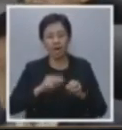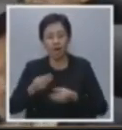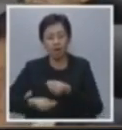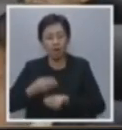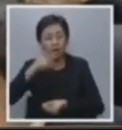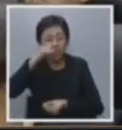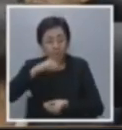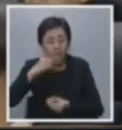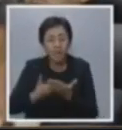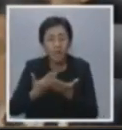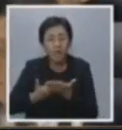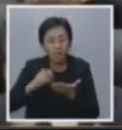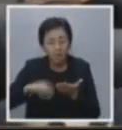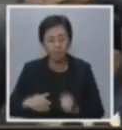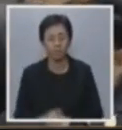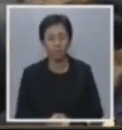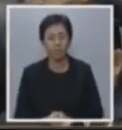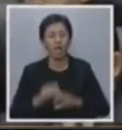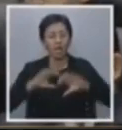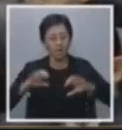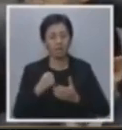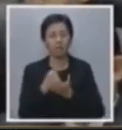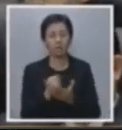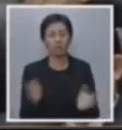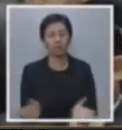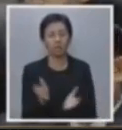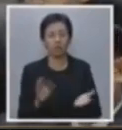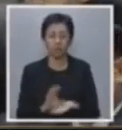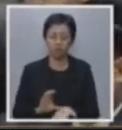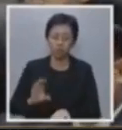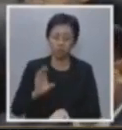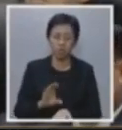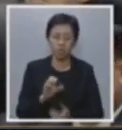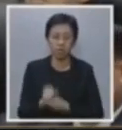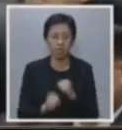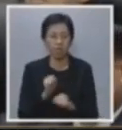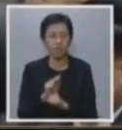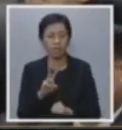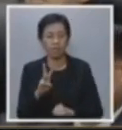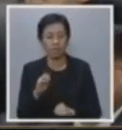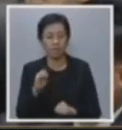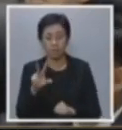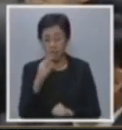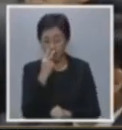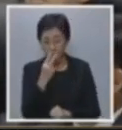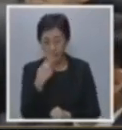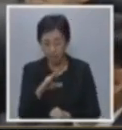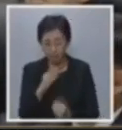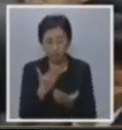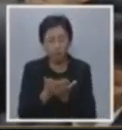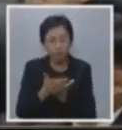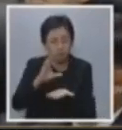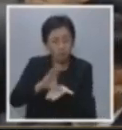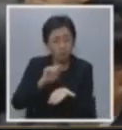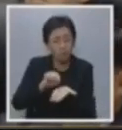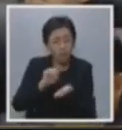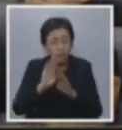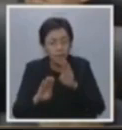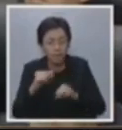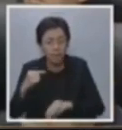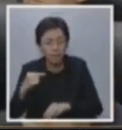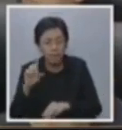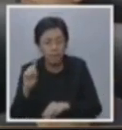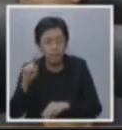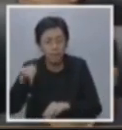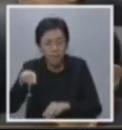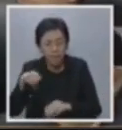าทดแทนส่วนนี้เนี่ยคือการลงทุนของรัฐบาลแต่ในงบประมาณปี63เราจะเห็นนะครับว่างบลงทุนโดยรวมเทียบกับ GDP แล้วจ